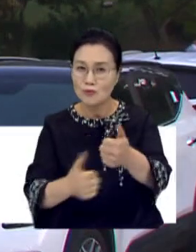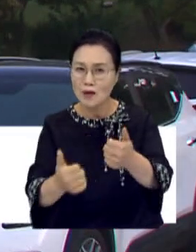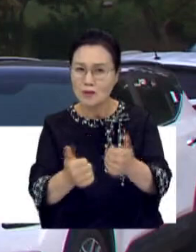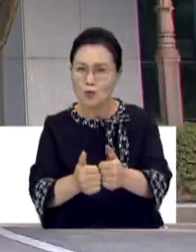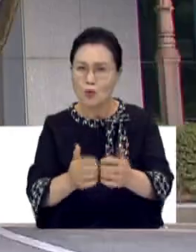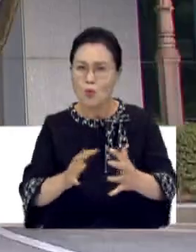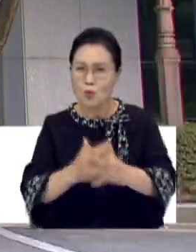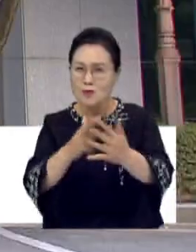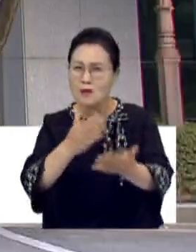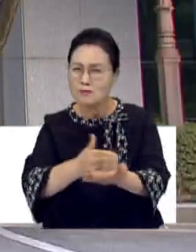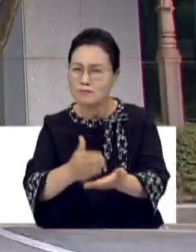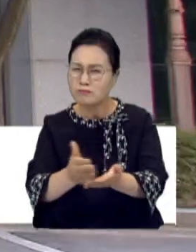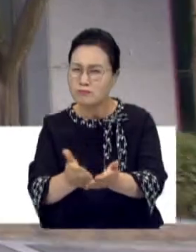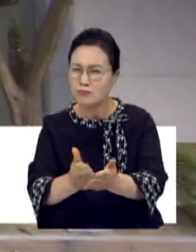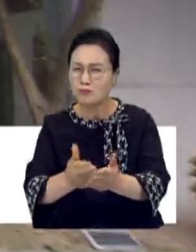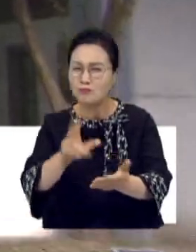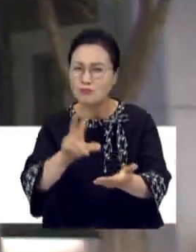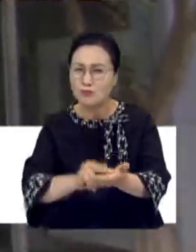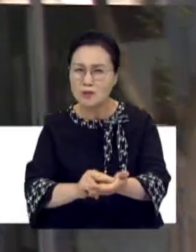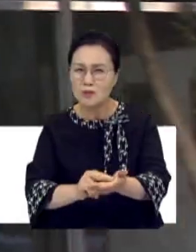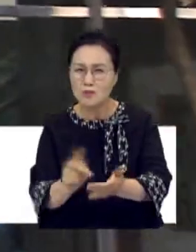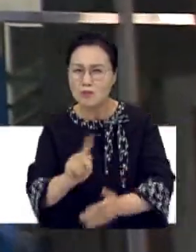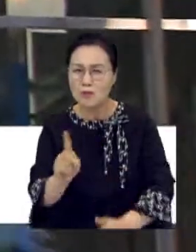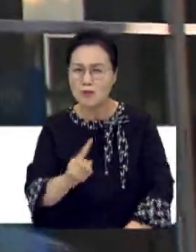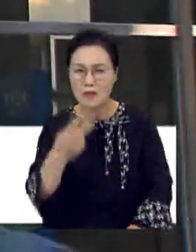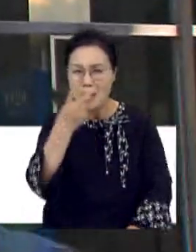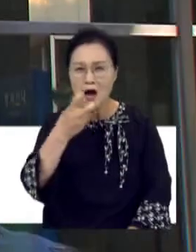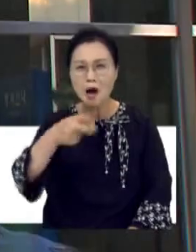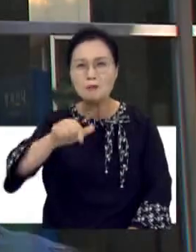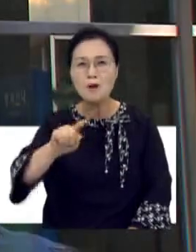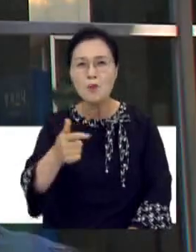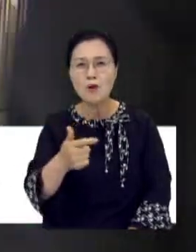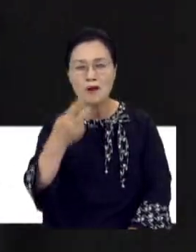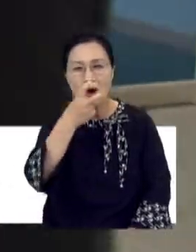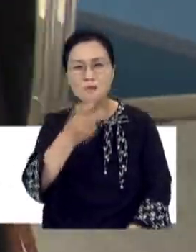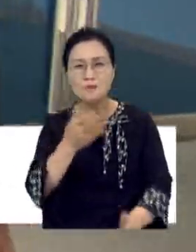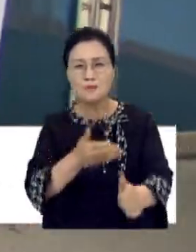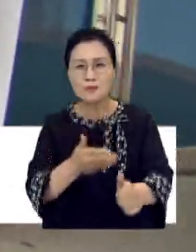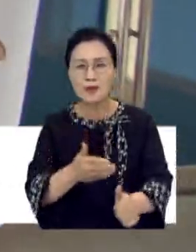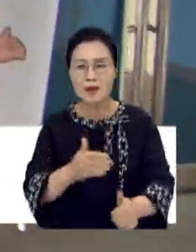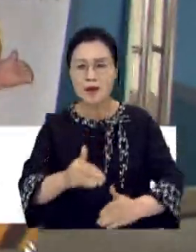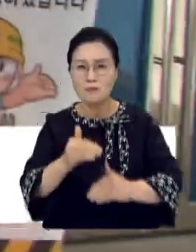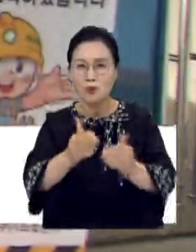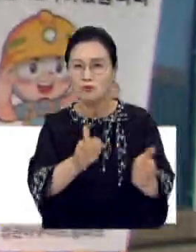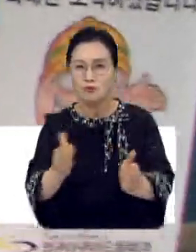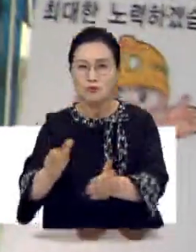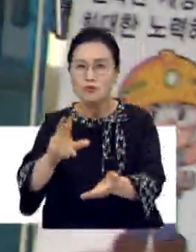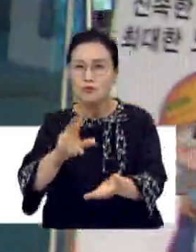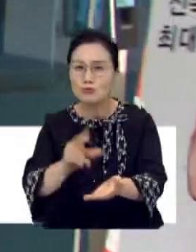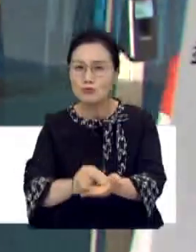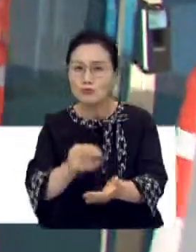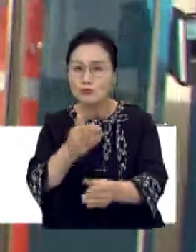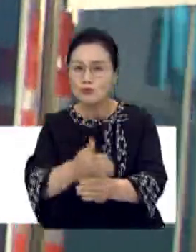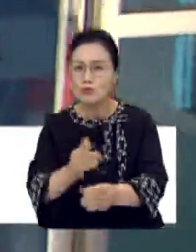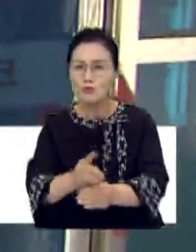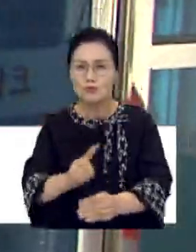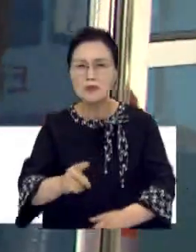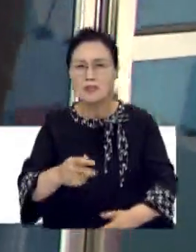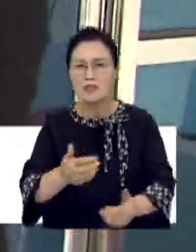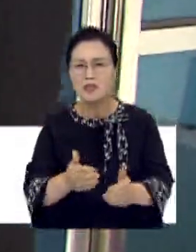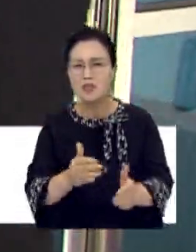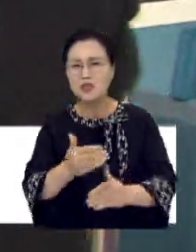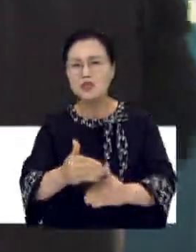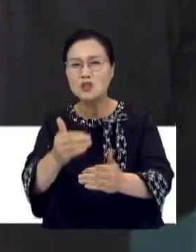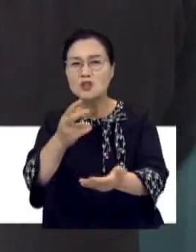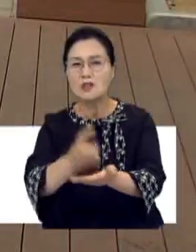전반의 문제점을 찾겠다며 감사원 감사까지 청구했습니다 감사 준비 과정에서는 각종 절차를 무시한 흔적들이